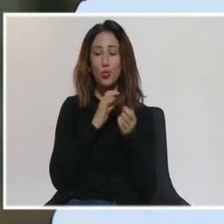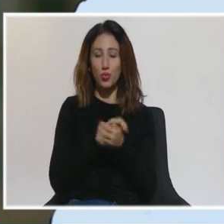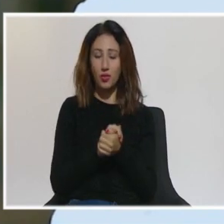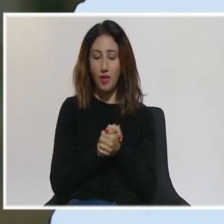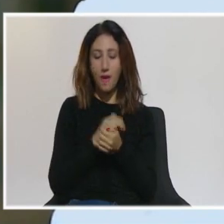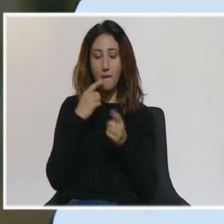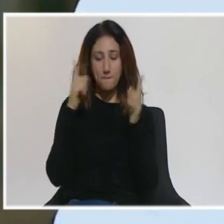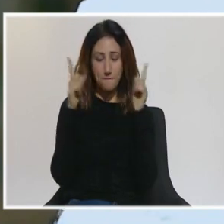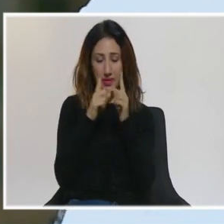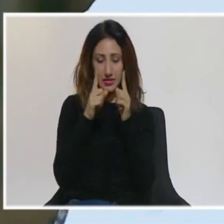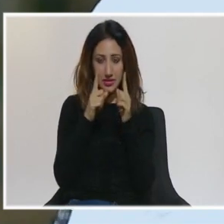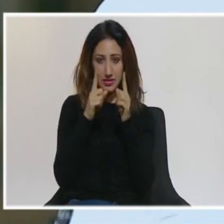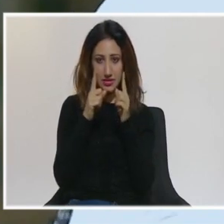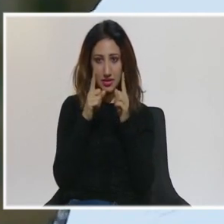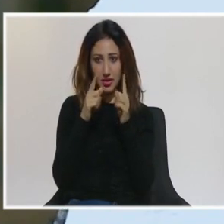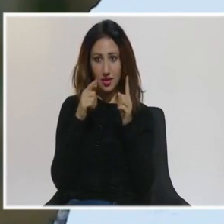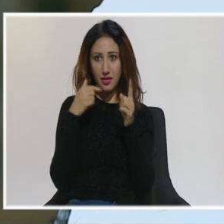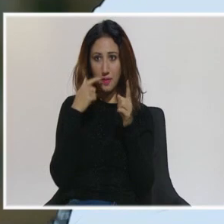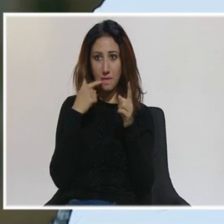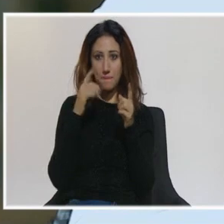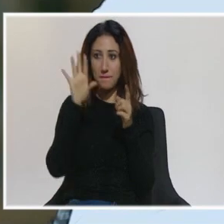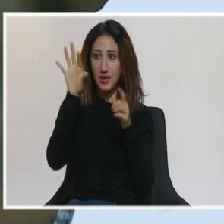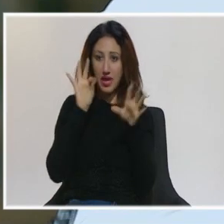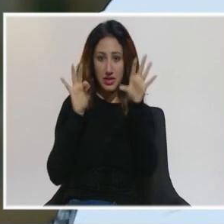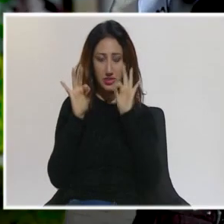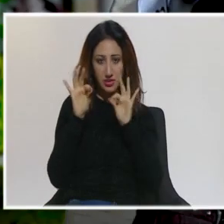باختصار ان اوان الاختيار.